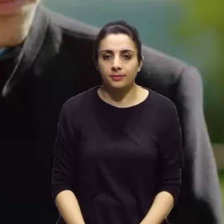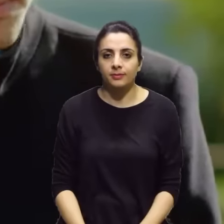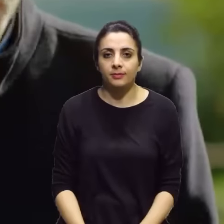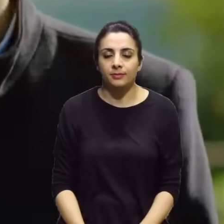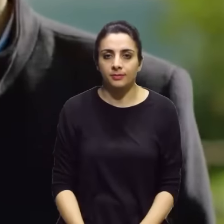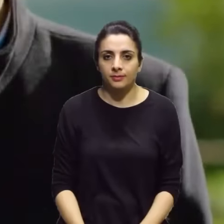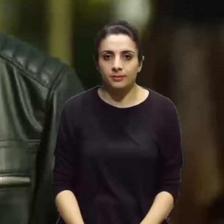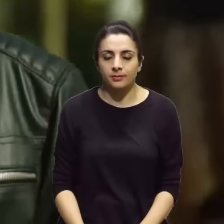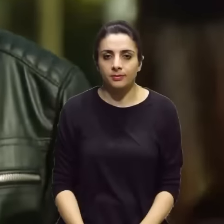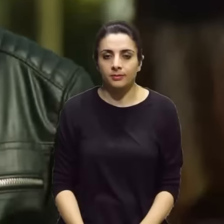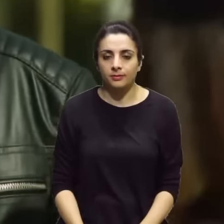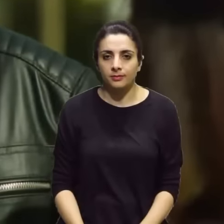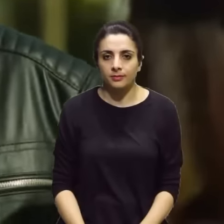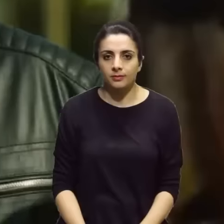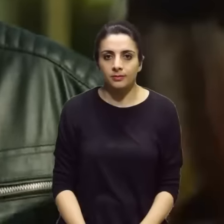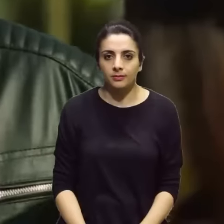süzüyor.